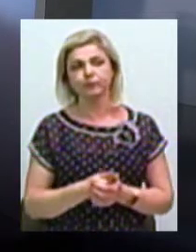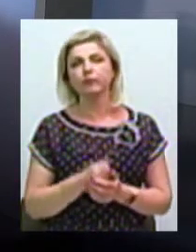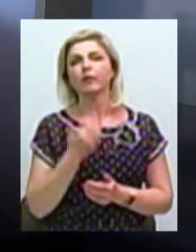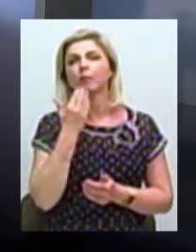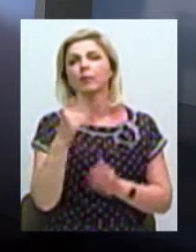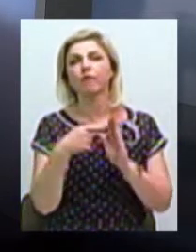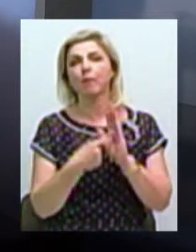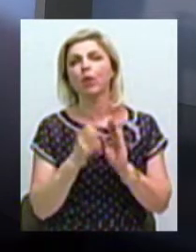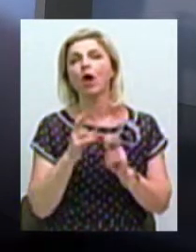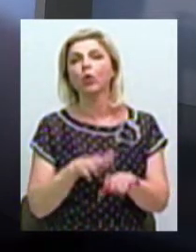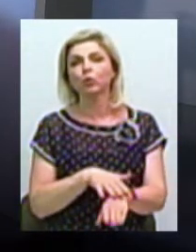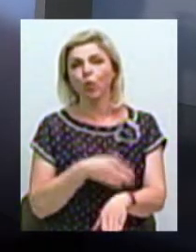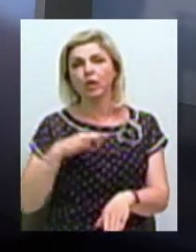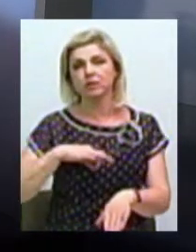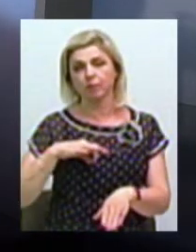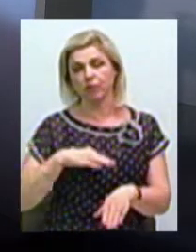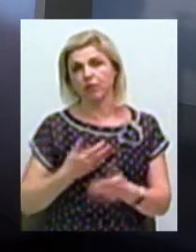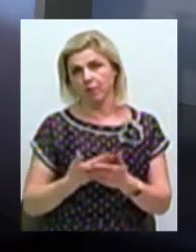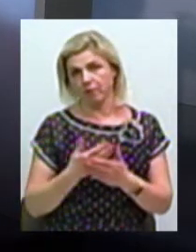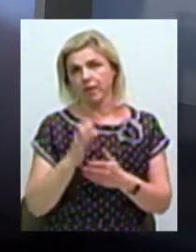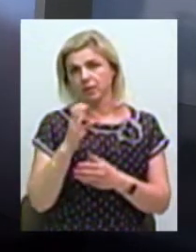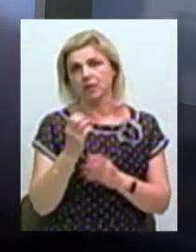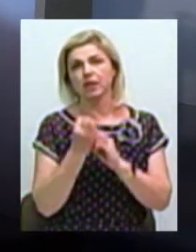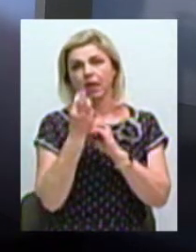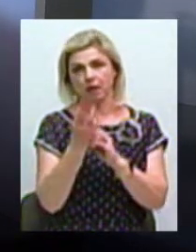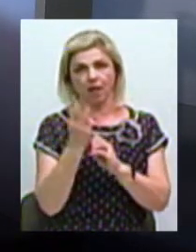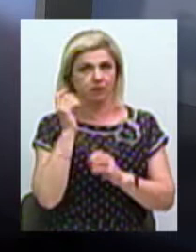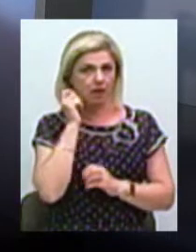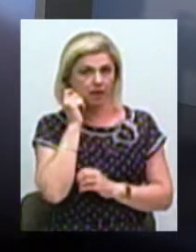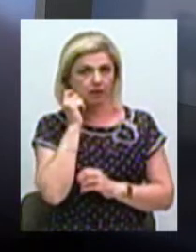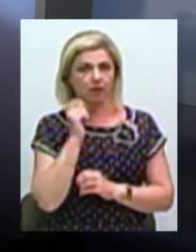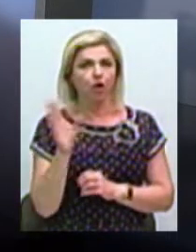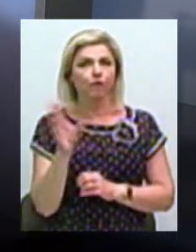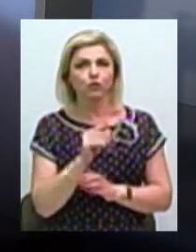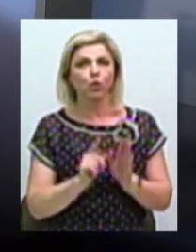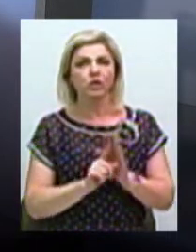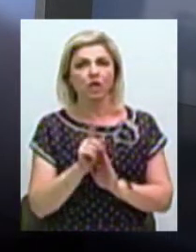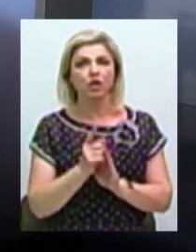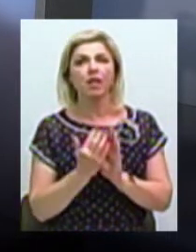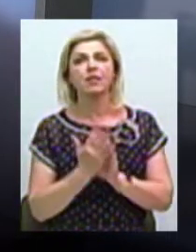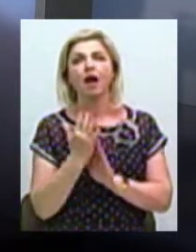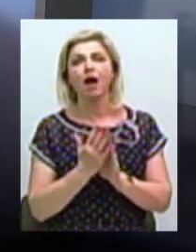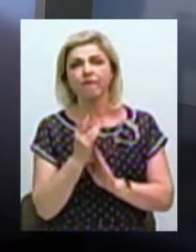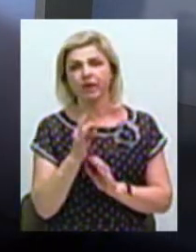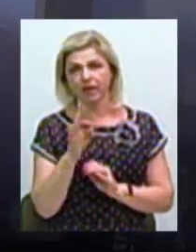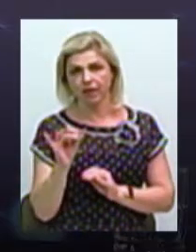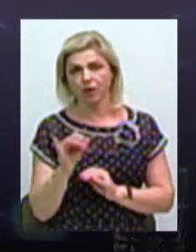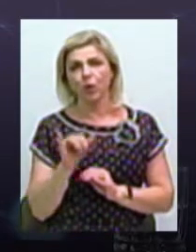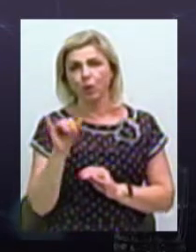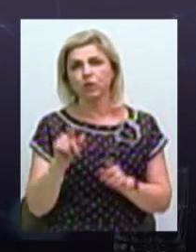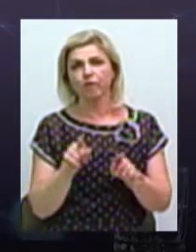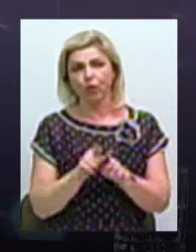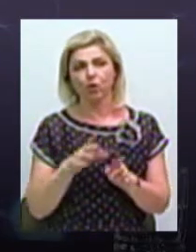наркотики? Ну, наверное, с лет 13. Это все начиналось вот с травки. Так, ну, у него был такой